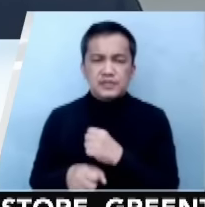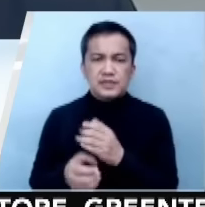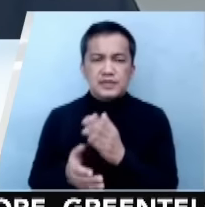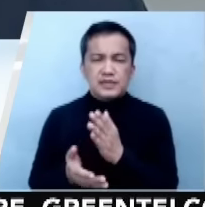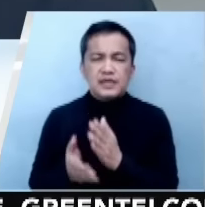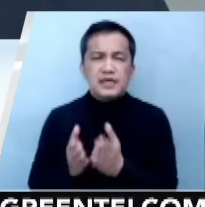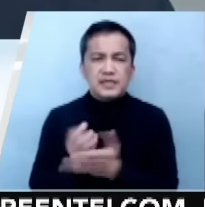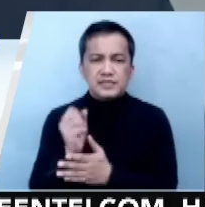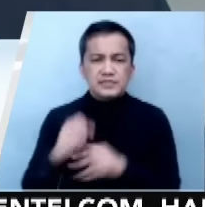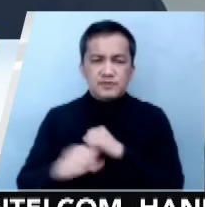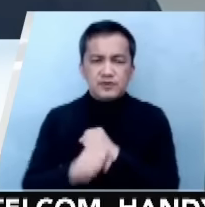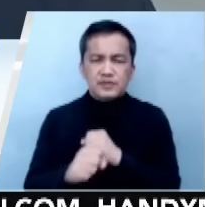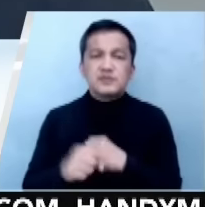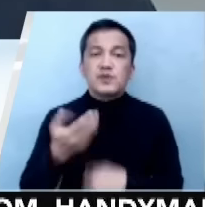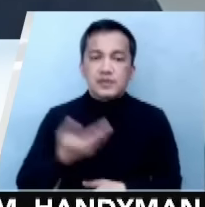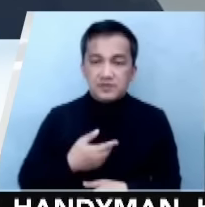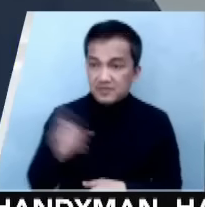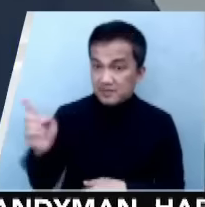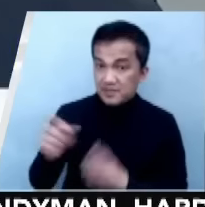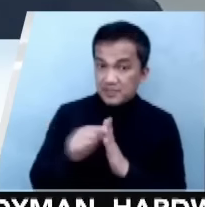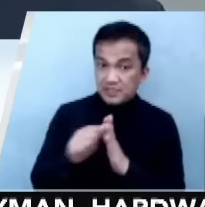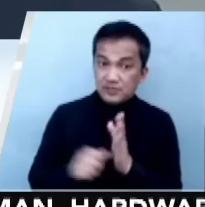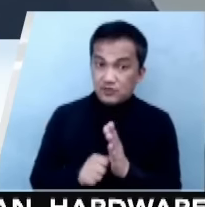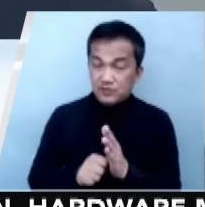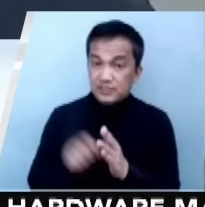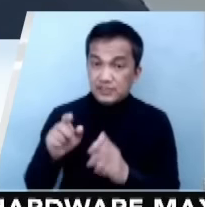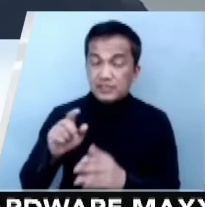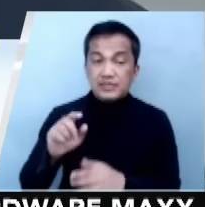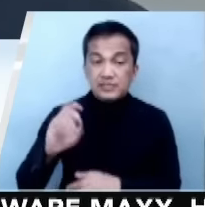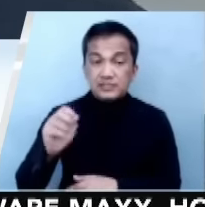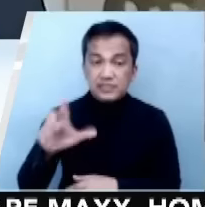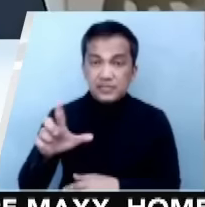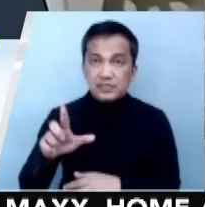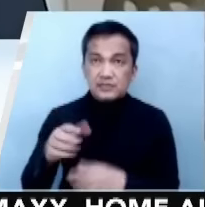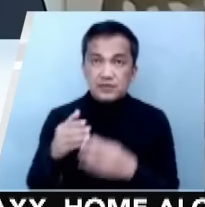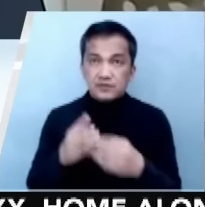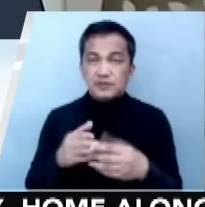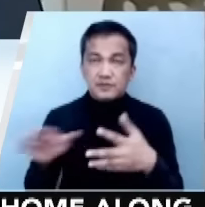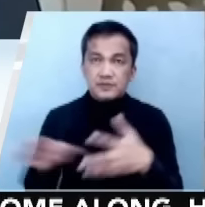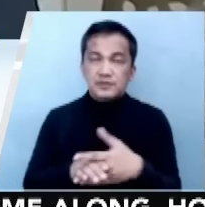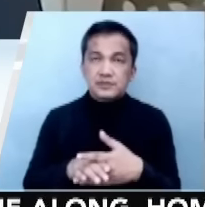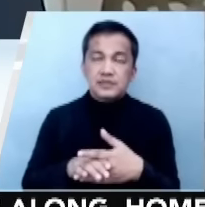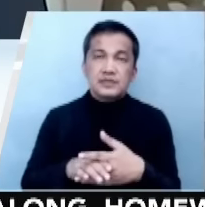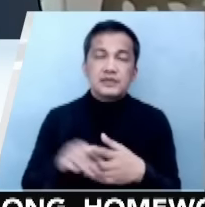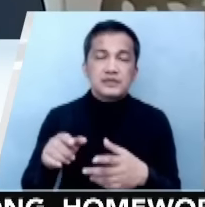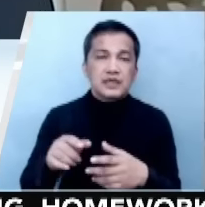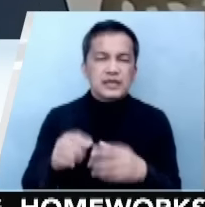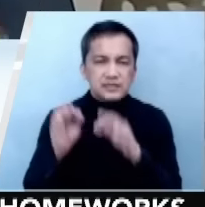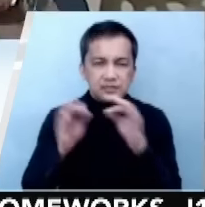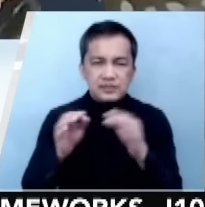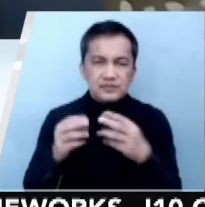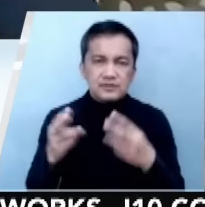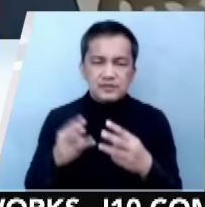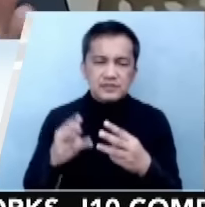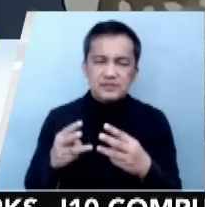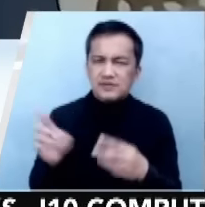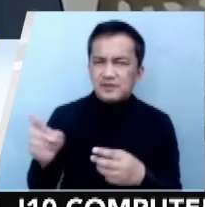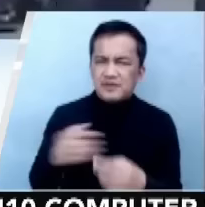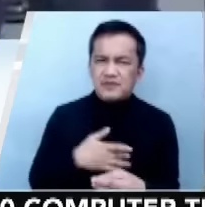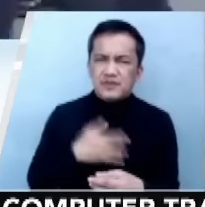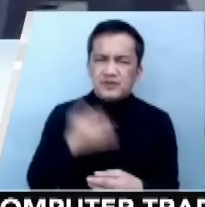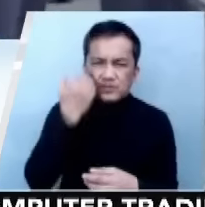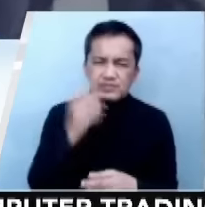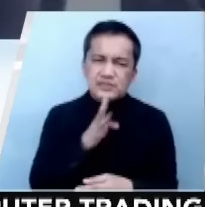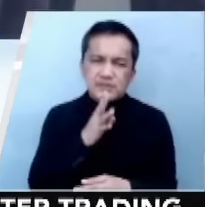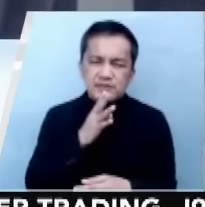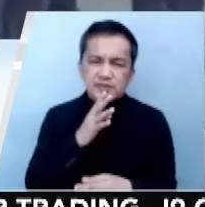sa mga nanguna sa pagsasampa ng kaso laban sa war on drugs ng nakaraang administrasyon, nakukulangan sa sinabi ng hepe ng PNP. May mga